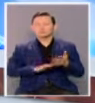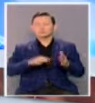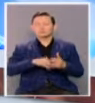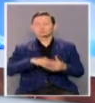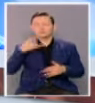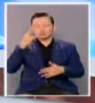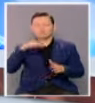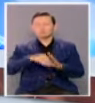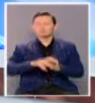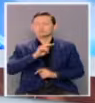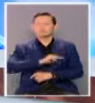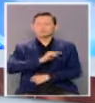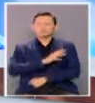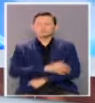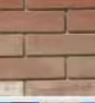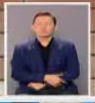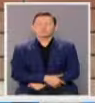дамуына өлшеусіз үлес қосқан.